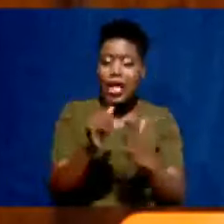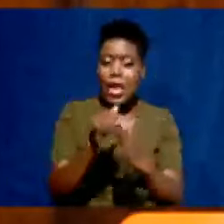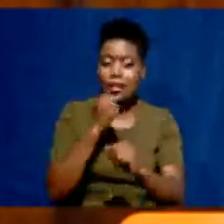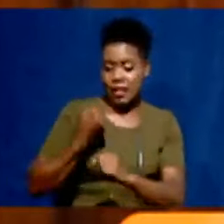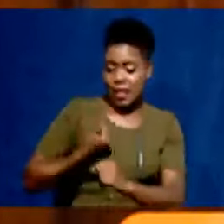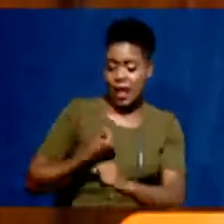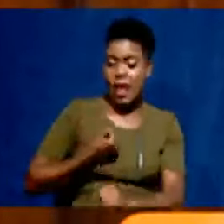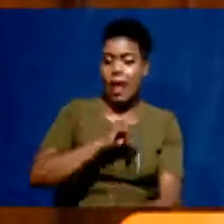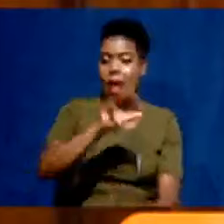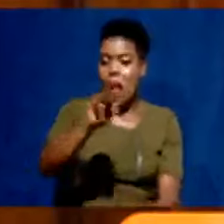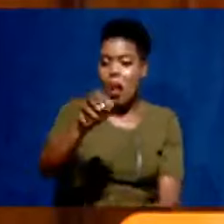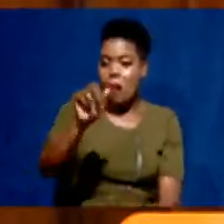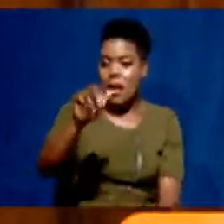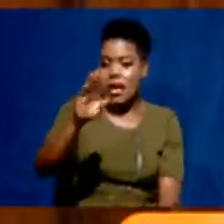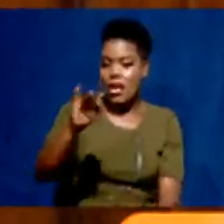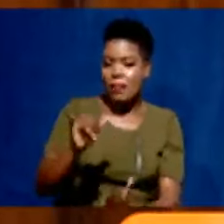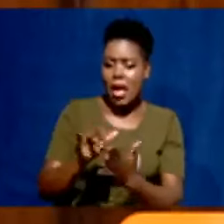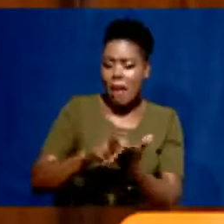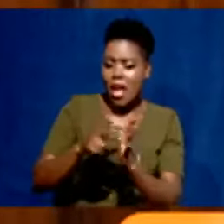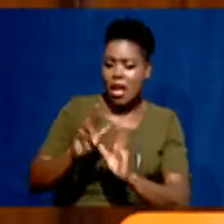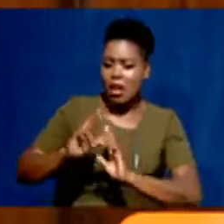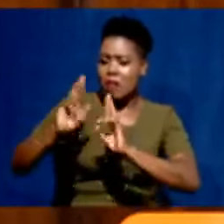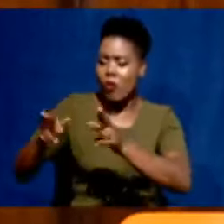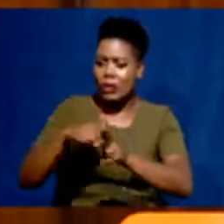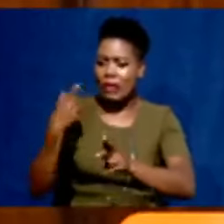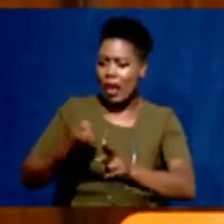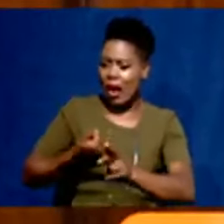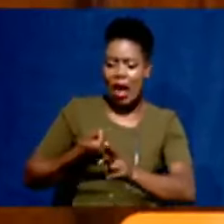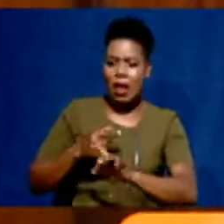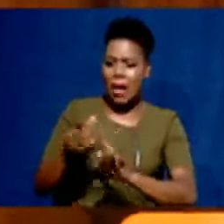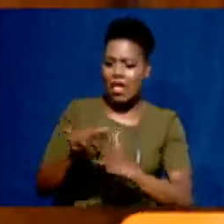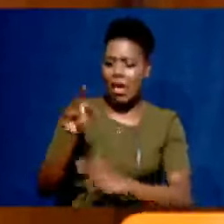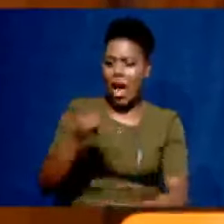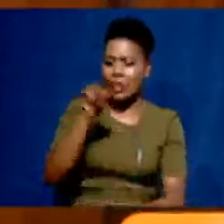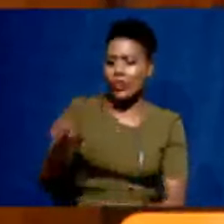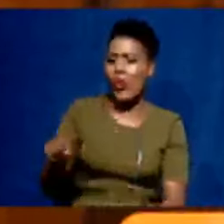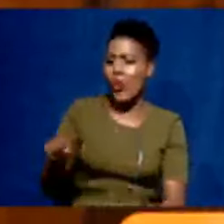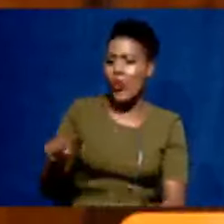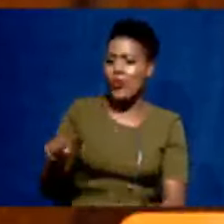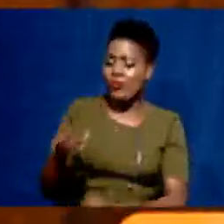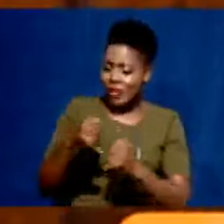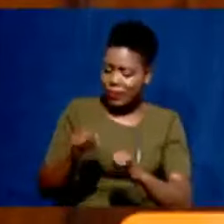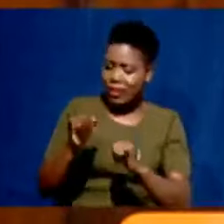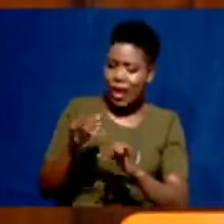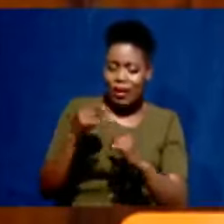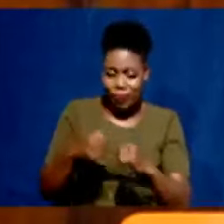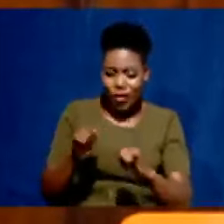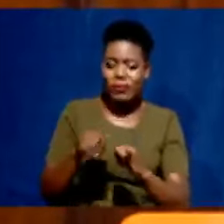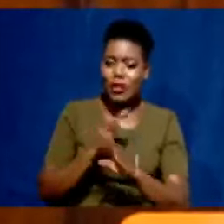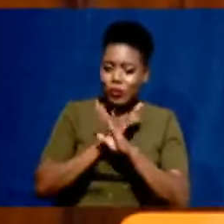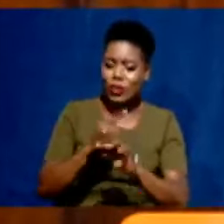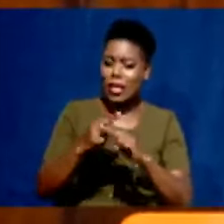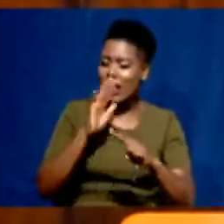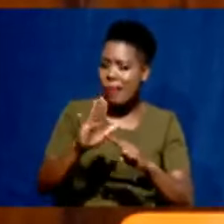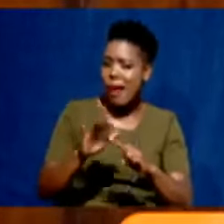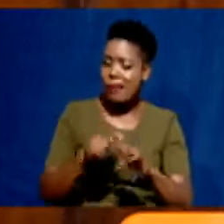Maribe alishtakiwa na kosa la mauaji kimakosa, na kwamba licha ya kuwa kuna ushahidi wa kutosha dhidi